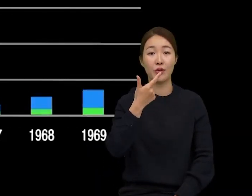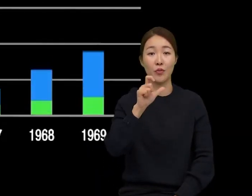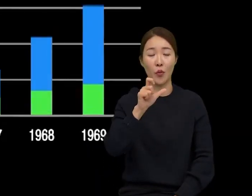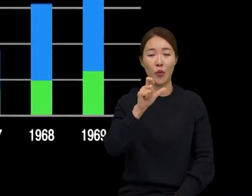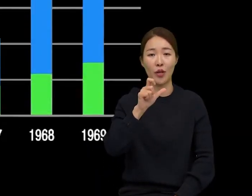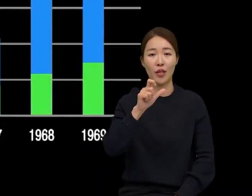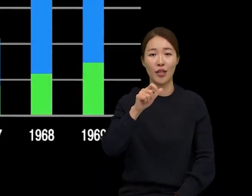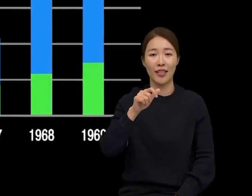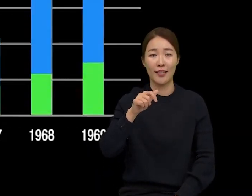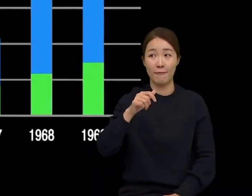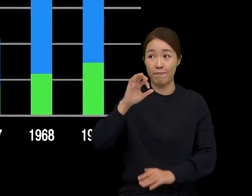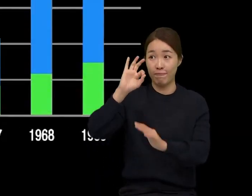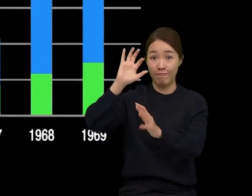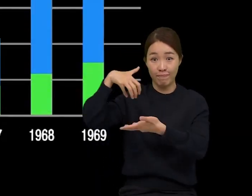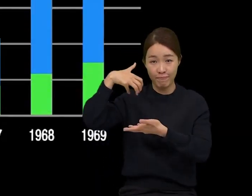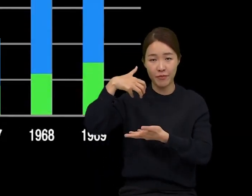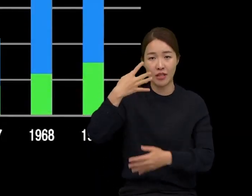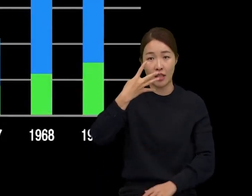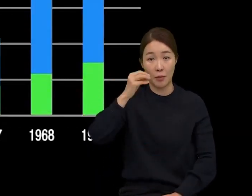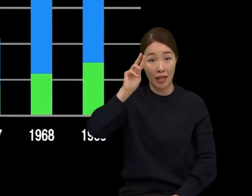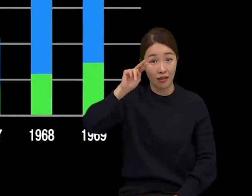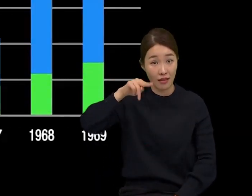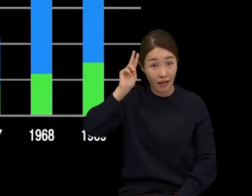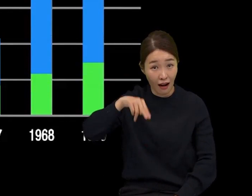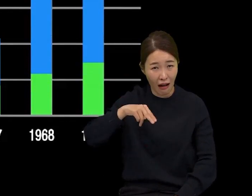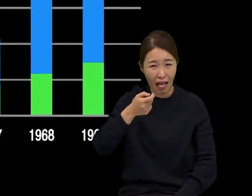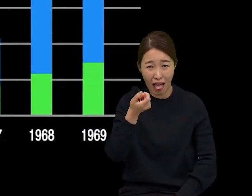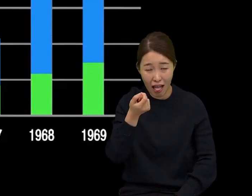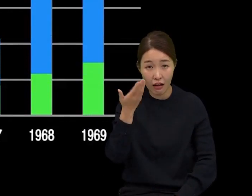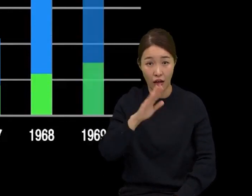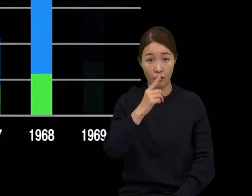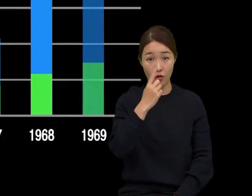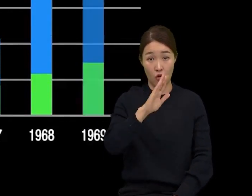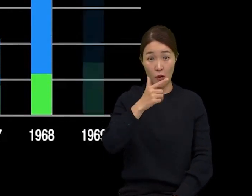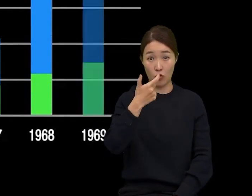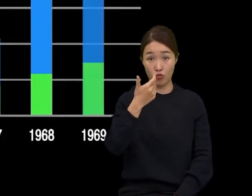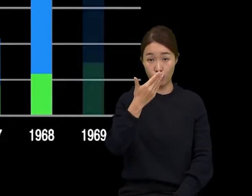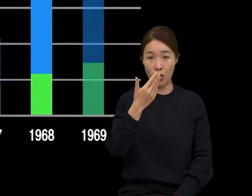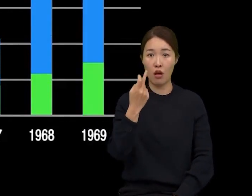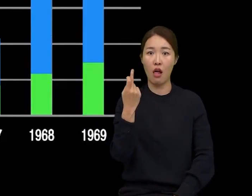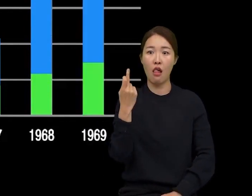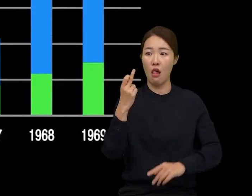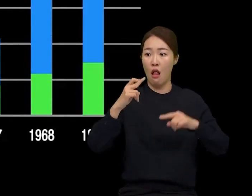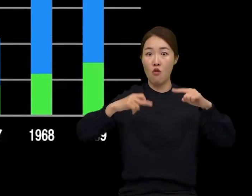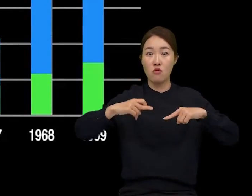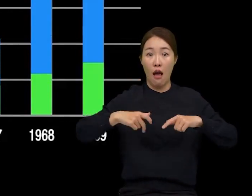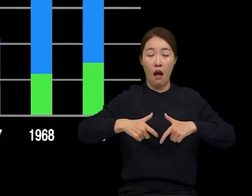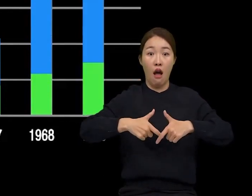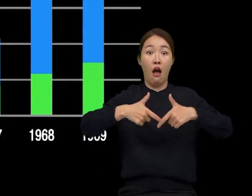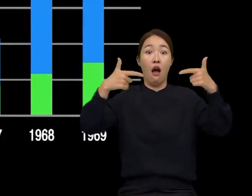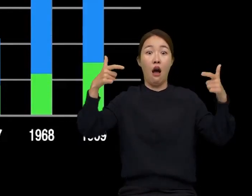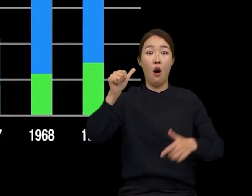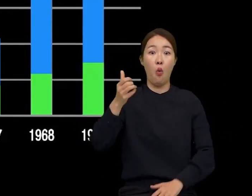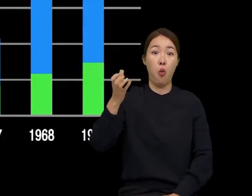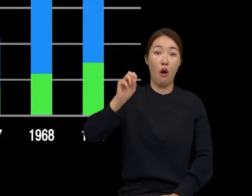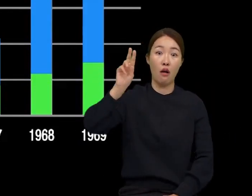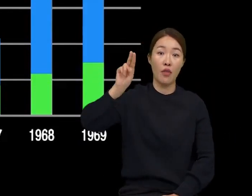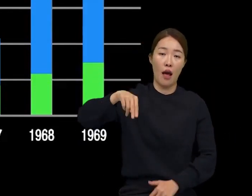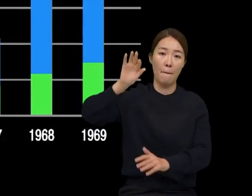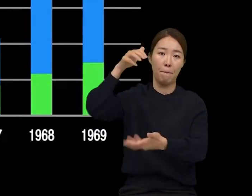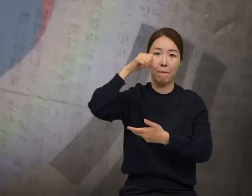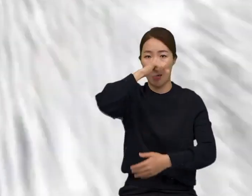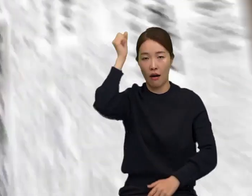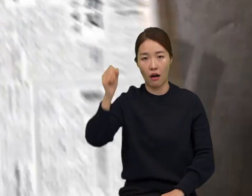1965년엔 차관 도입액이 4천만 달러에 못 미쳤으나 1969년엔 12배가 넘는 5억 달러의 외자가